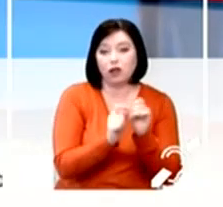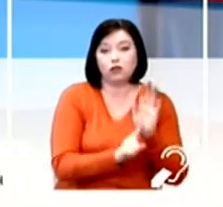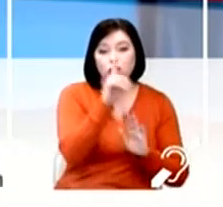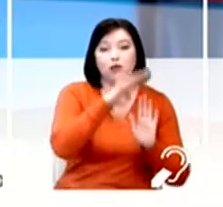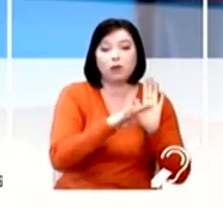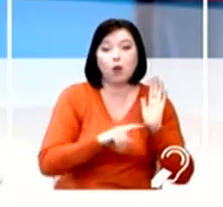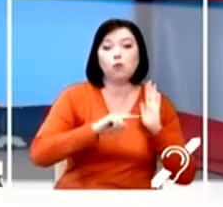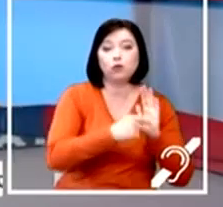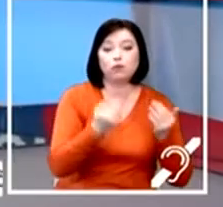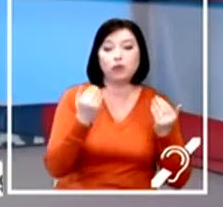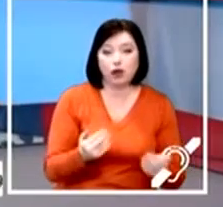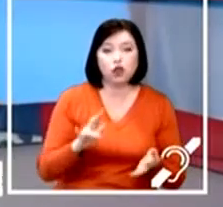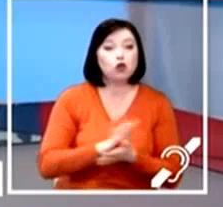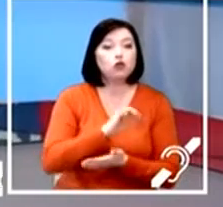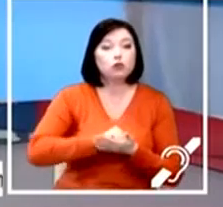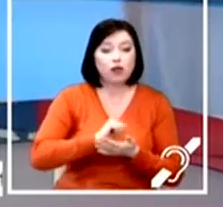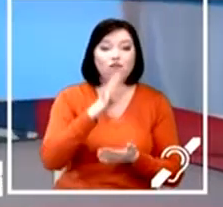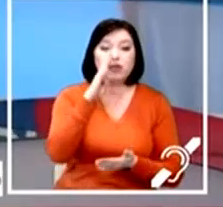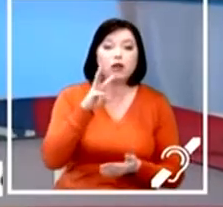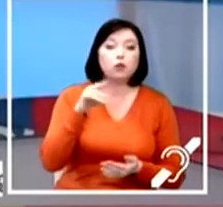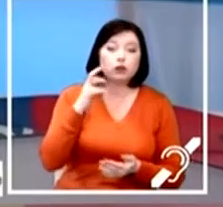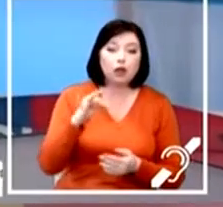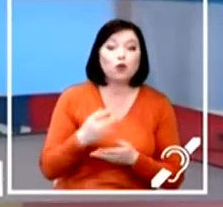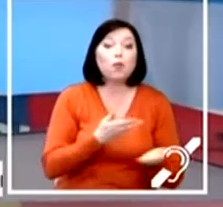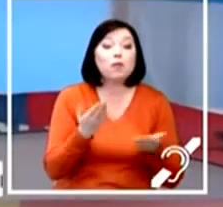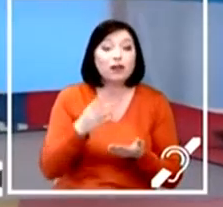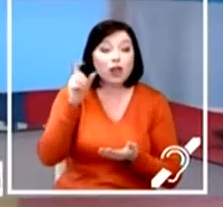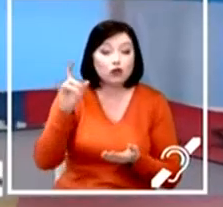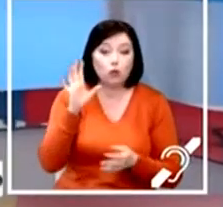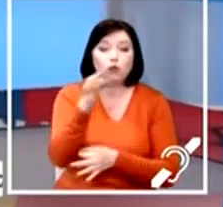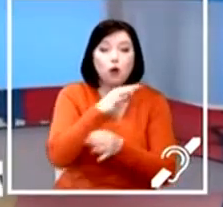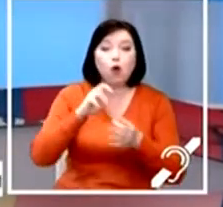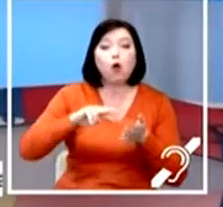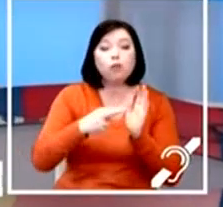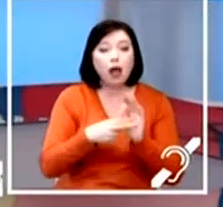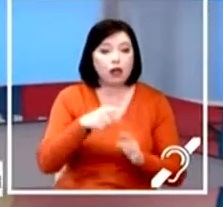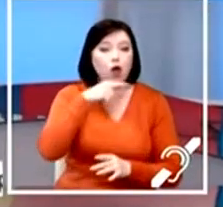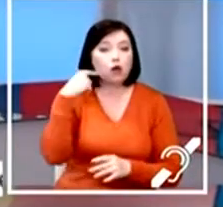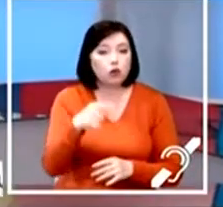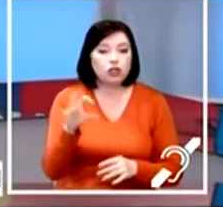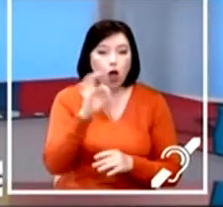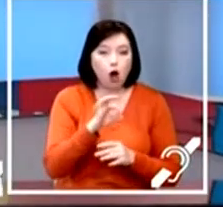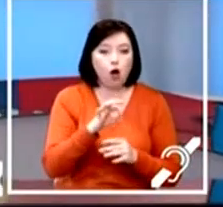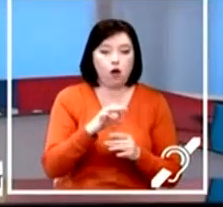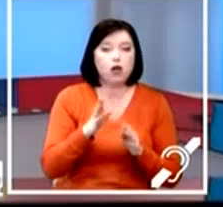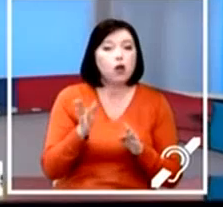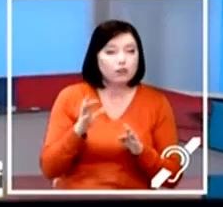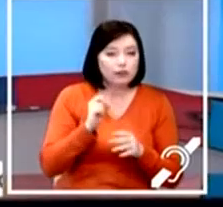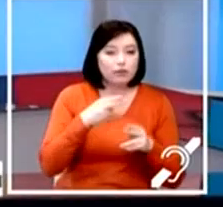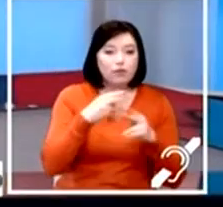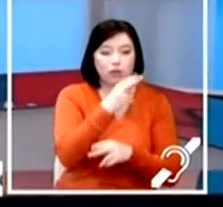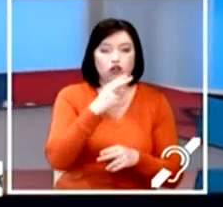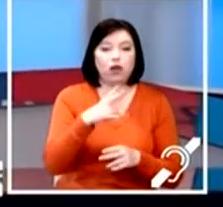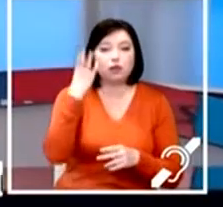începe emisiunea Punctul pe azi. Jurnalistul Vasile Munteanu și invitații săi vor discuta despre planurile Moscovei de a îndepărta Republica Moldova de